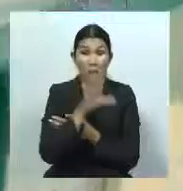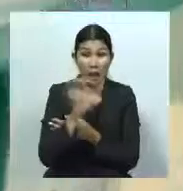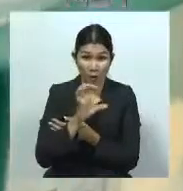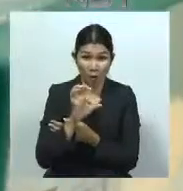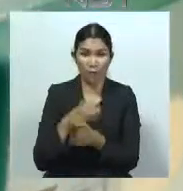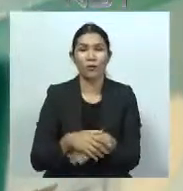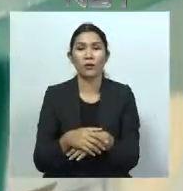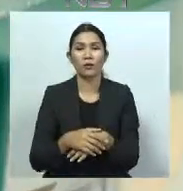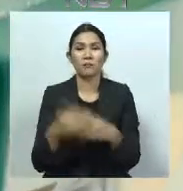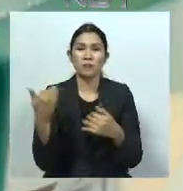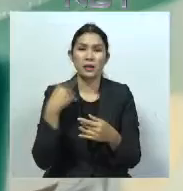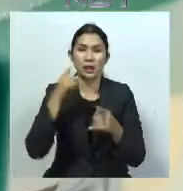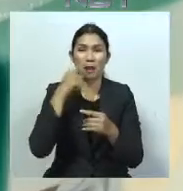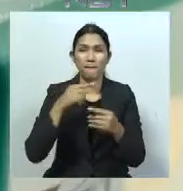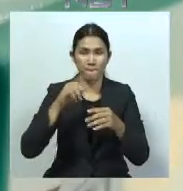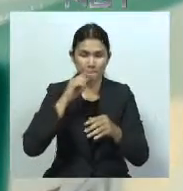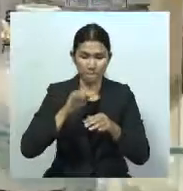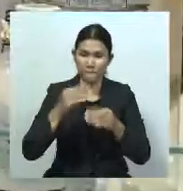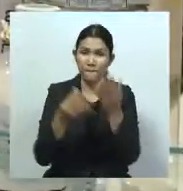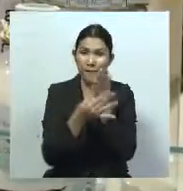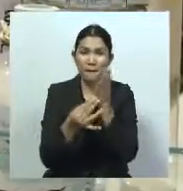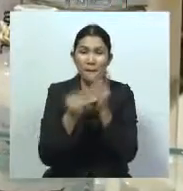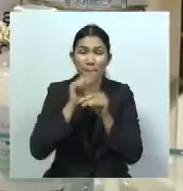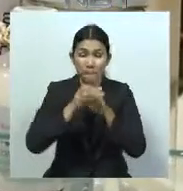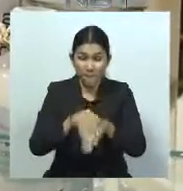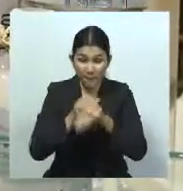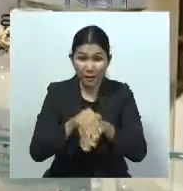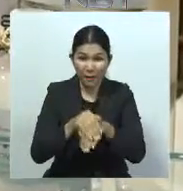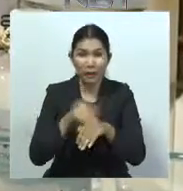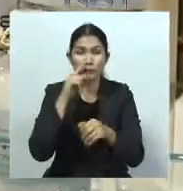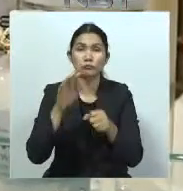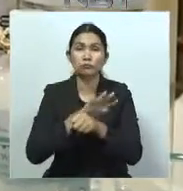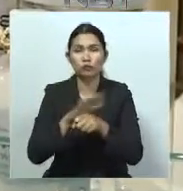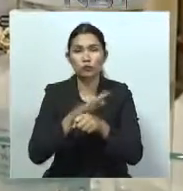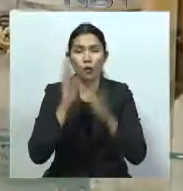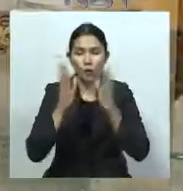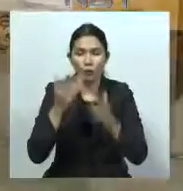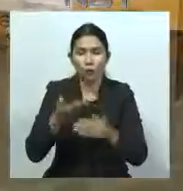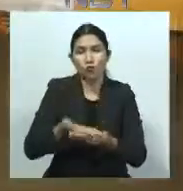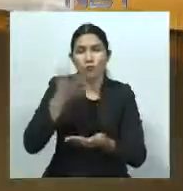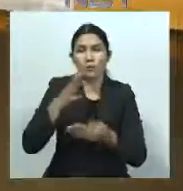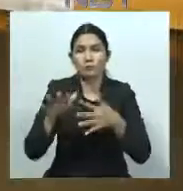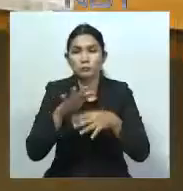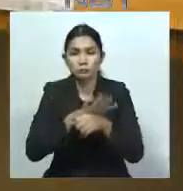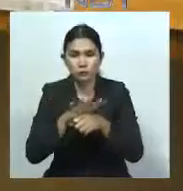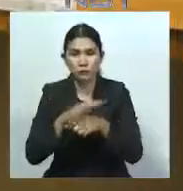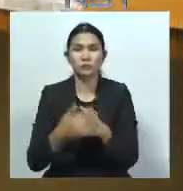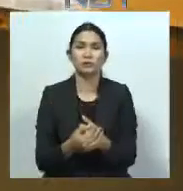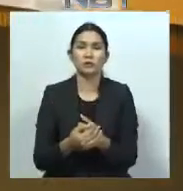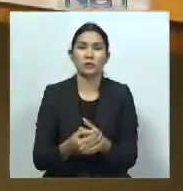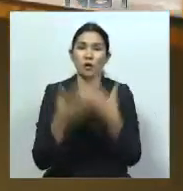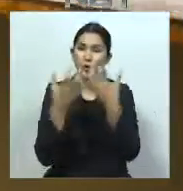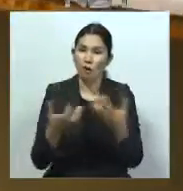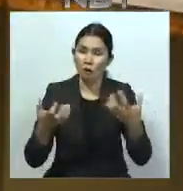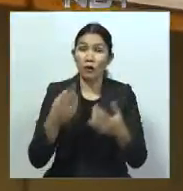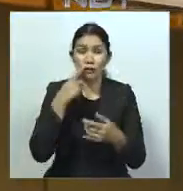ทรวมทั้งยังมีน้ำมันมะพร้าวสกัดเจาะตลาดกลุ่มระดับกลางขึ้นไปนอกจากนี้สินค้าประเ